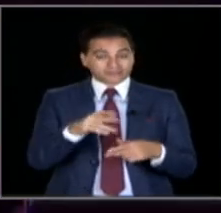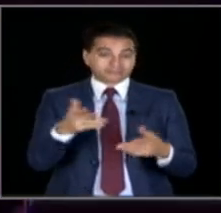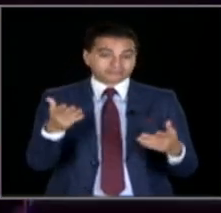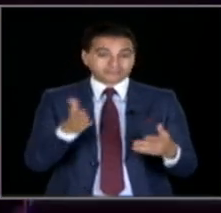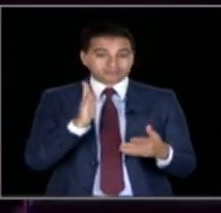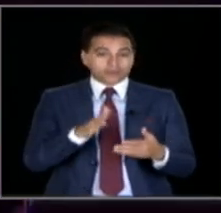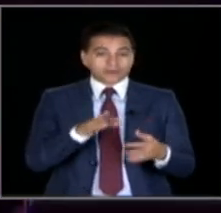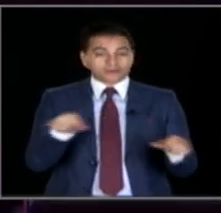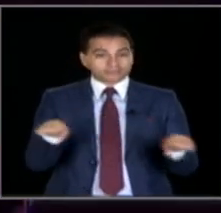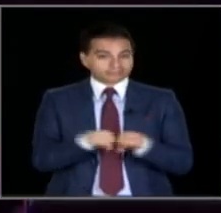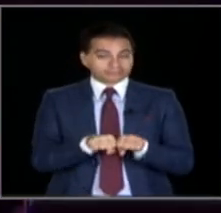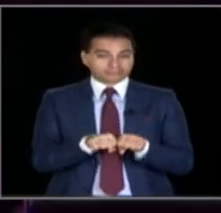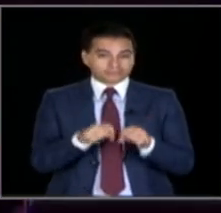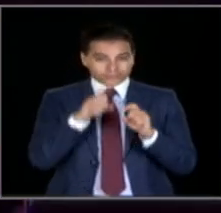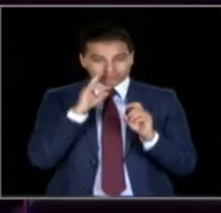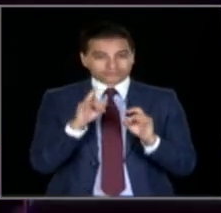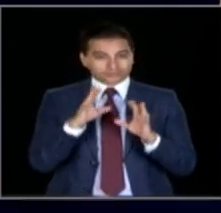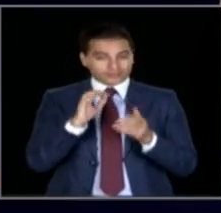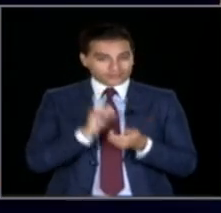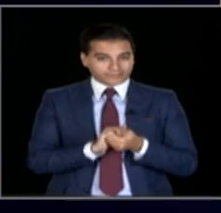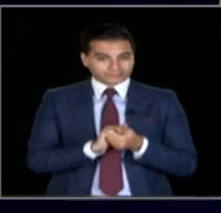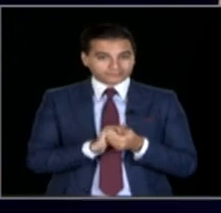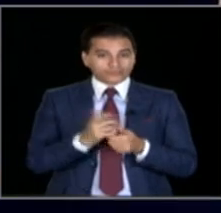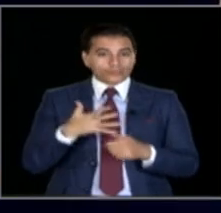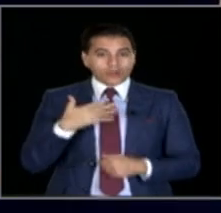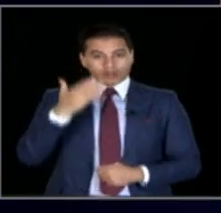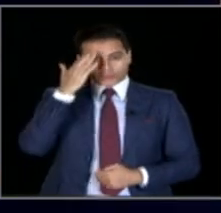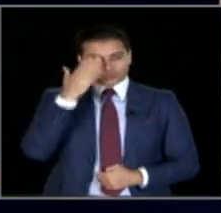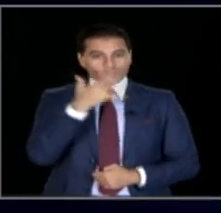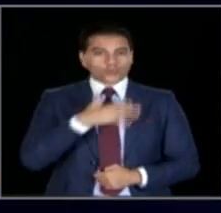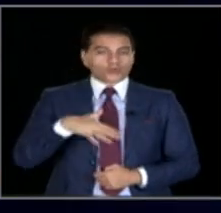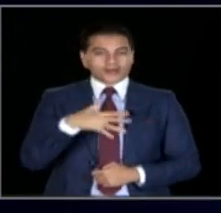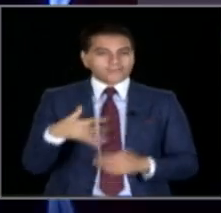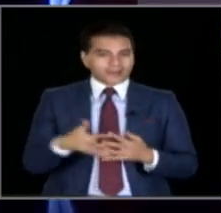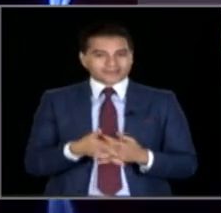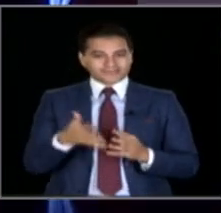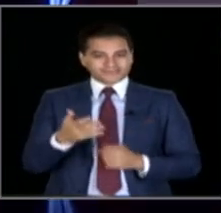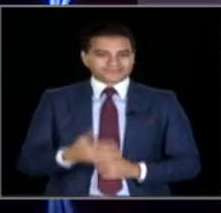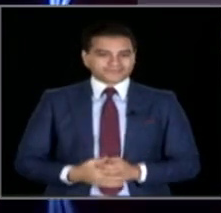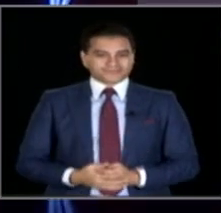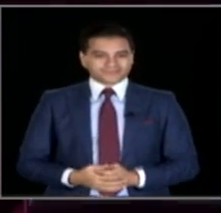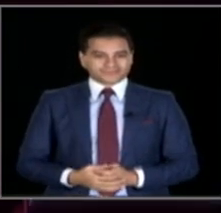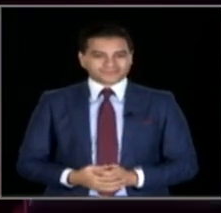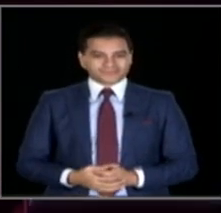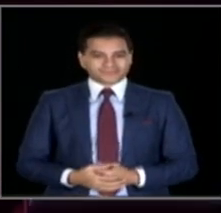ونقابلك بيه. يا ريت والله. اتفقنا؟ اتفقنا. وخلينا نشكره كلنا معاكي.